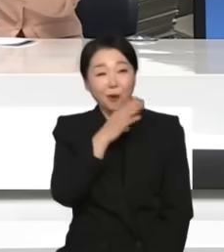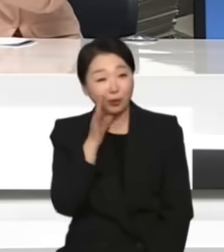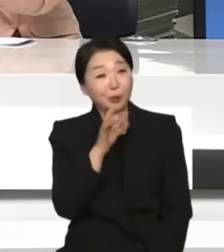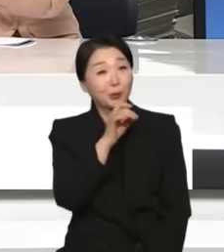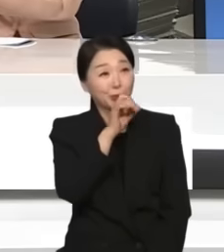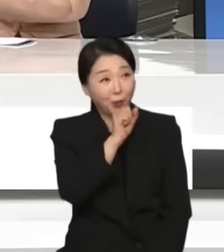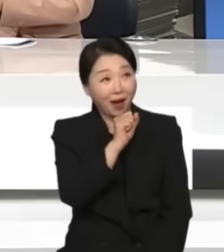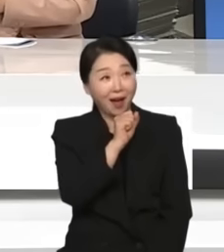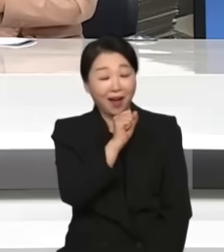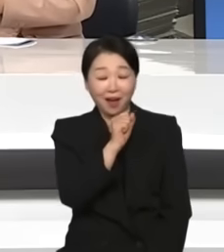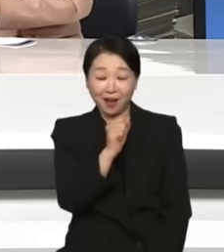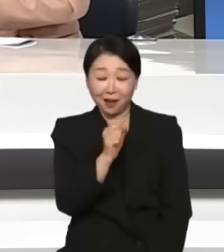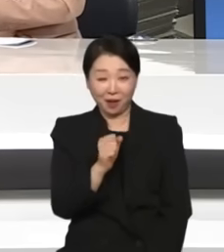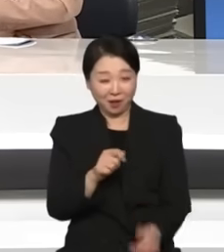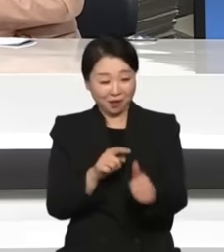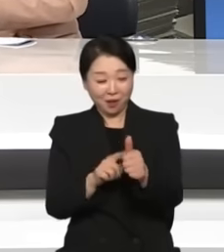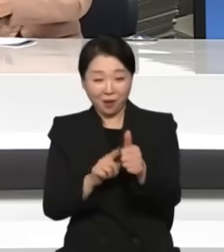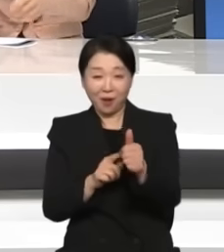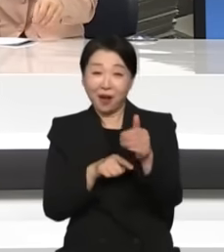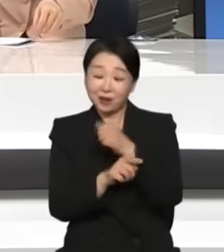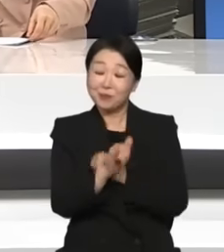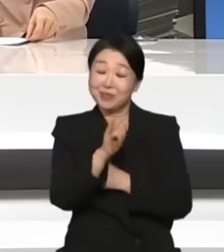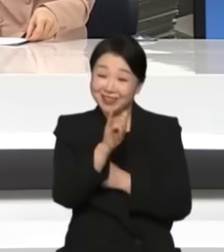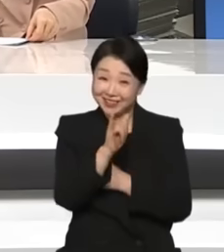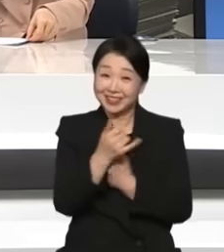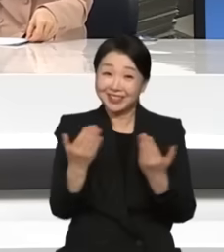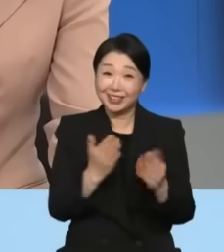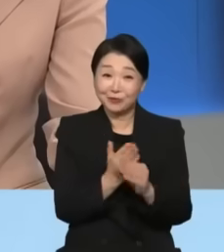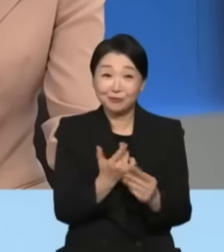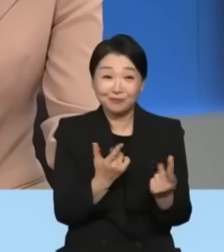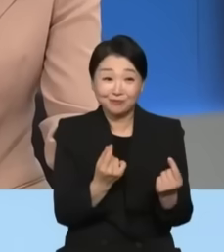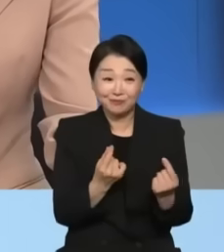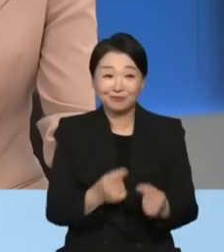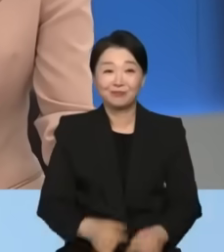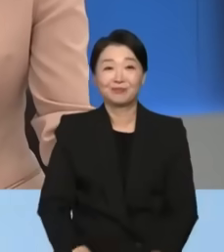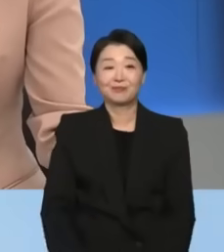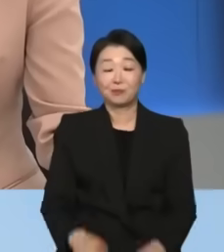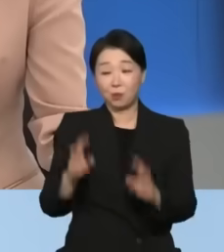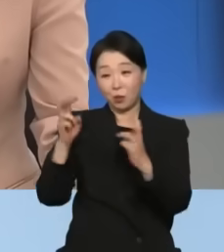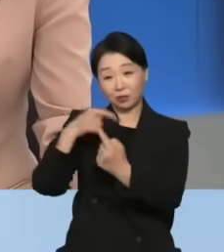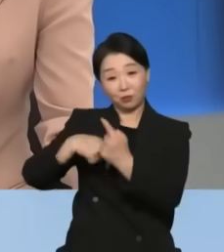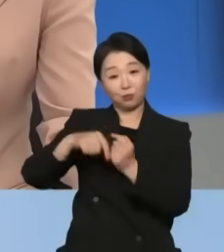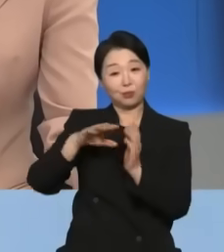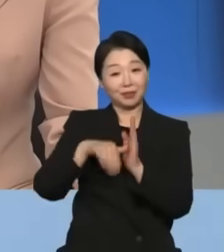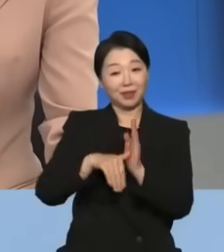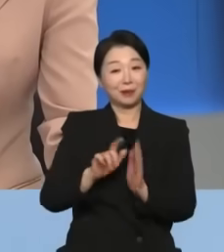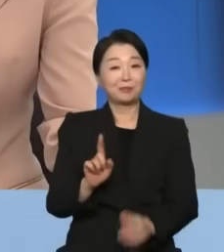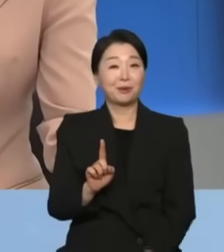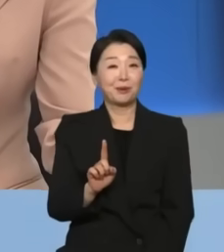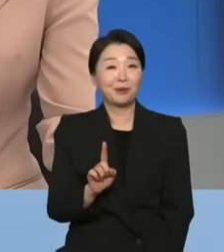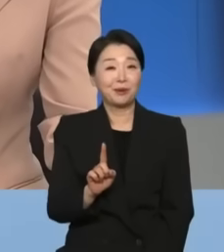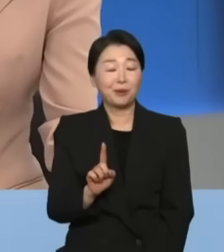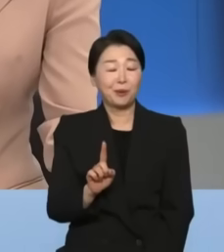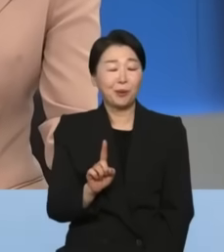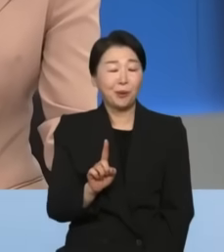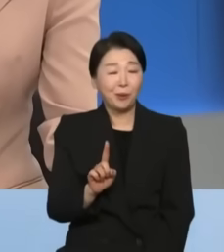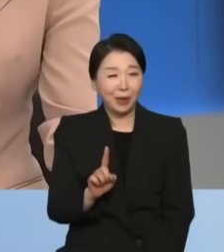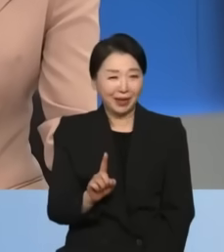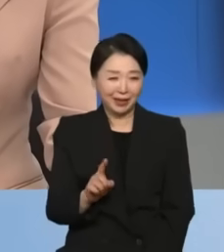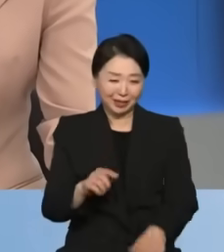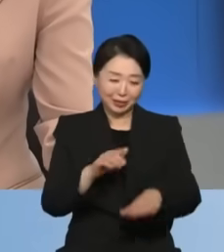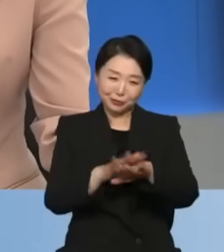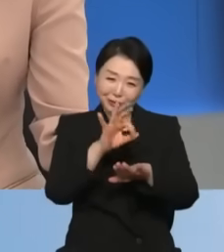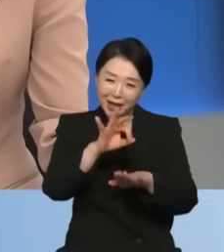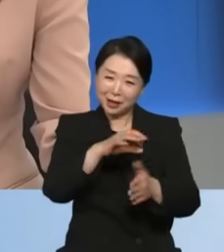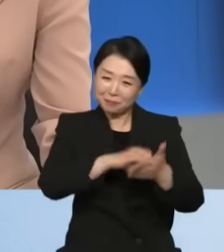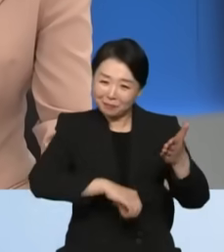좋고 또 대표님에게도 참 의미 있는 일을 하고 계신데 그런데 사실 회사를 운영하려면 네. 이게 어쨌든 인건비를 다 제외하고도